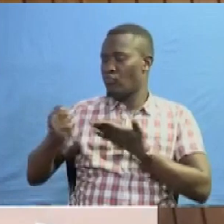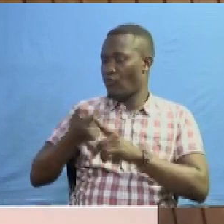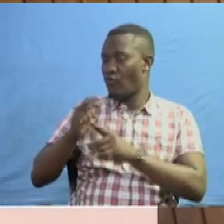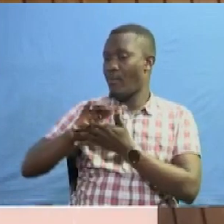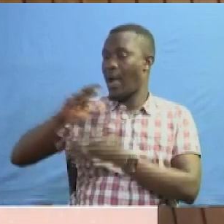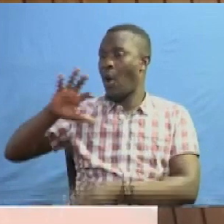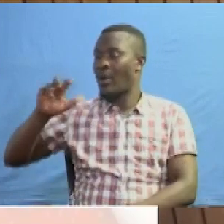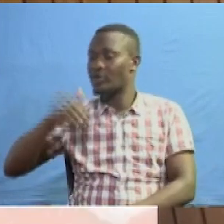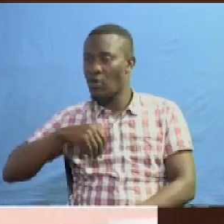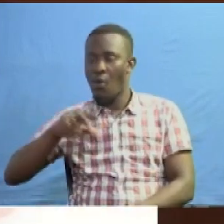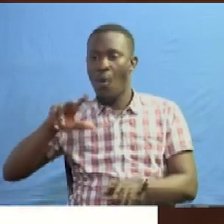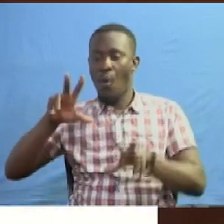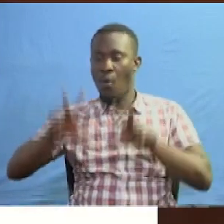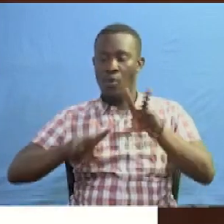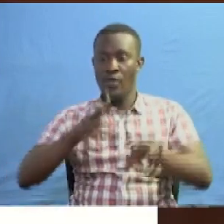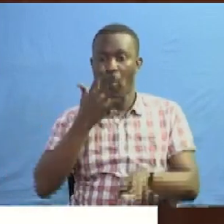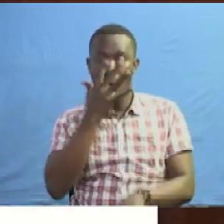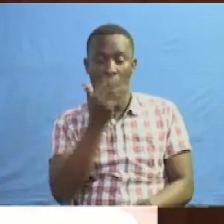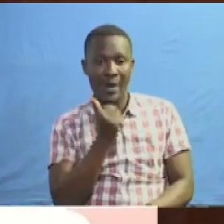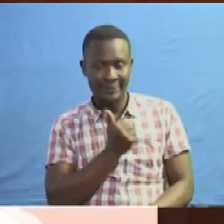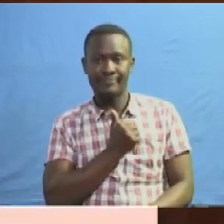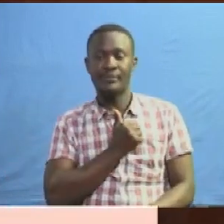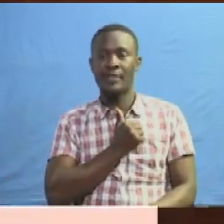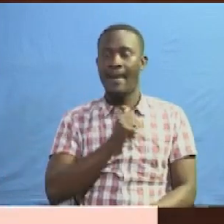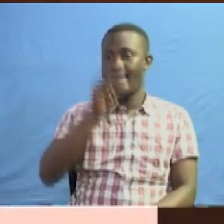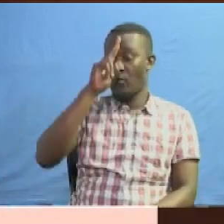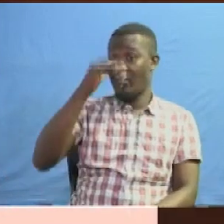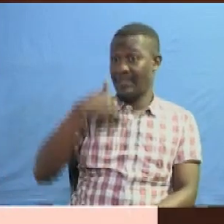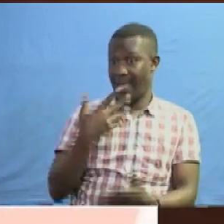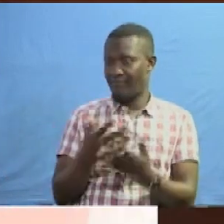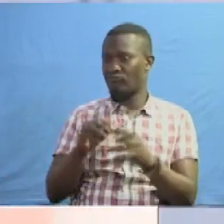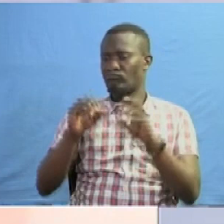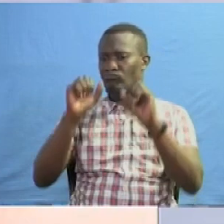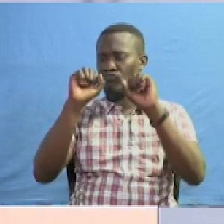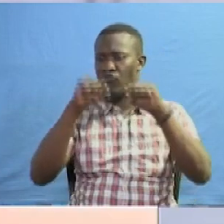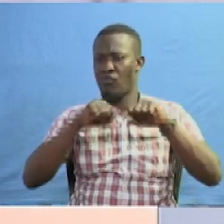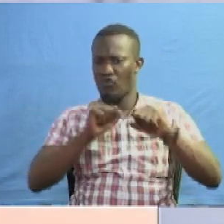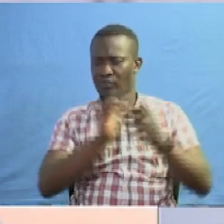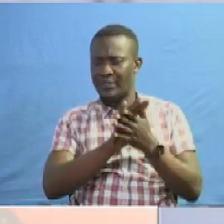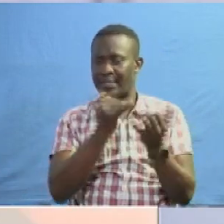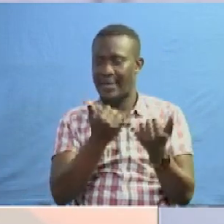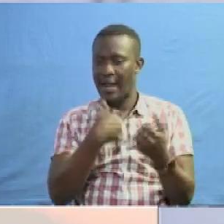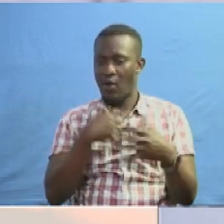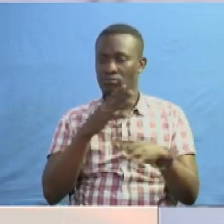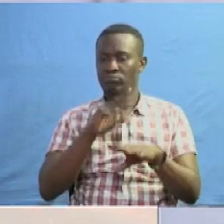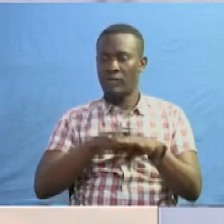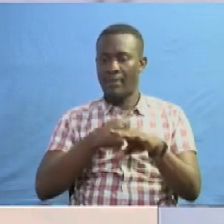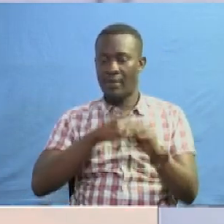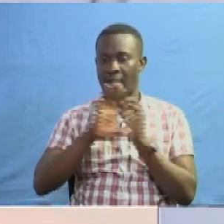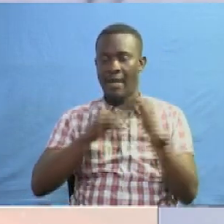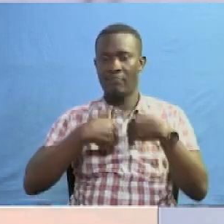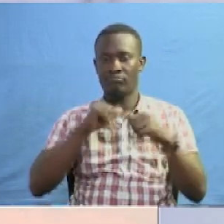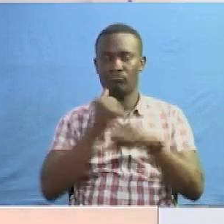Kirinyaga, ambao wametaka raia na polisi kuwa na uwiano mwafaka, hasa wakati huu nchi imekumbwa na maandamano.